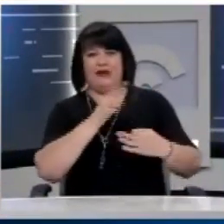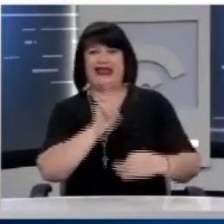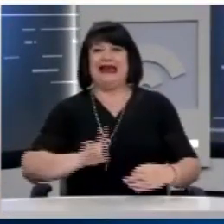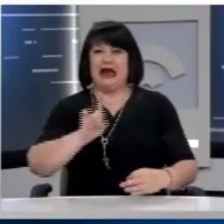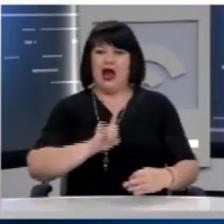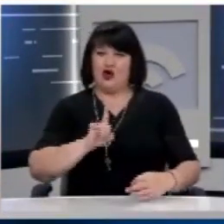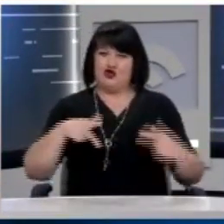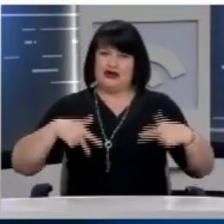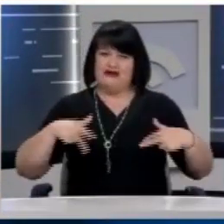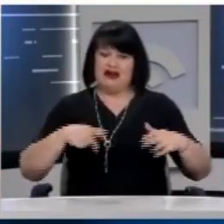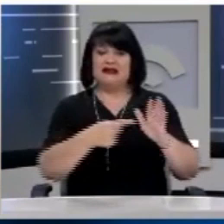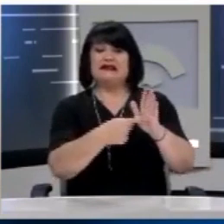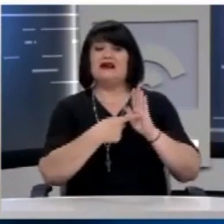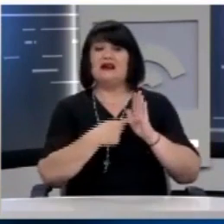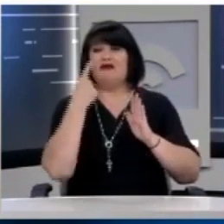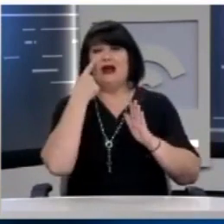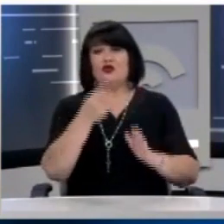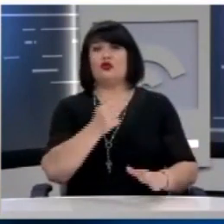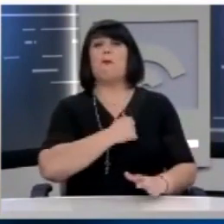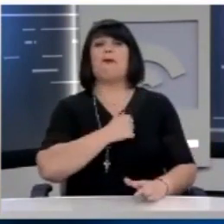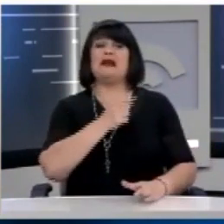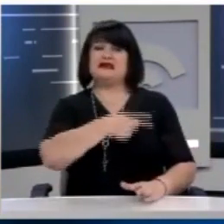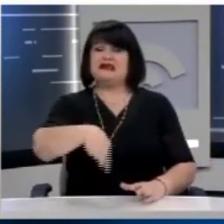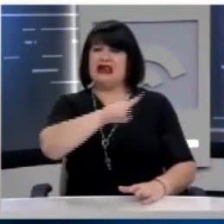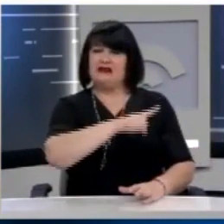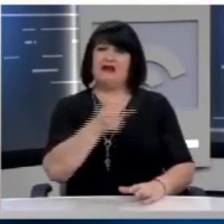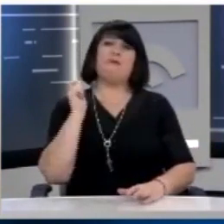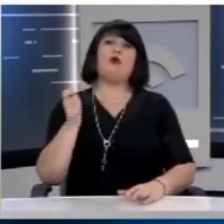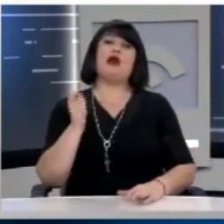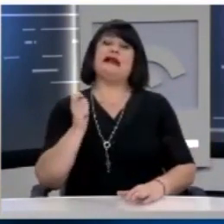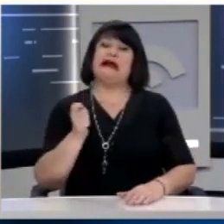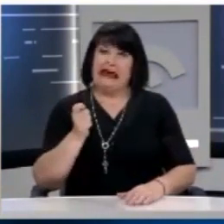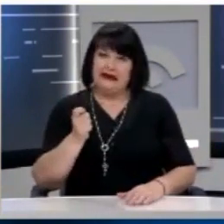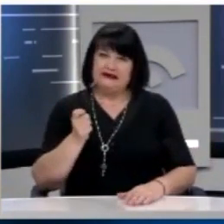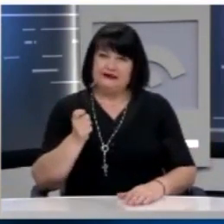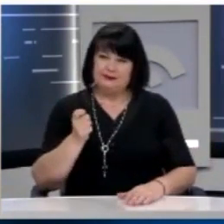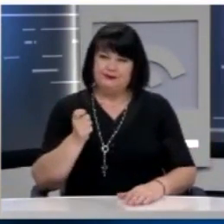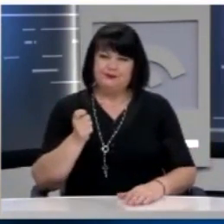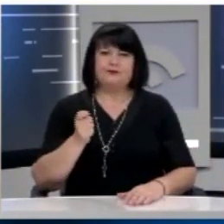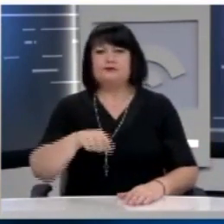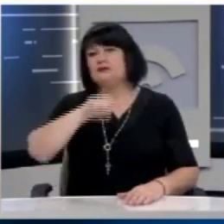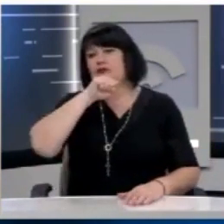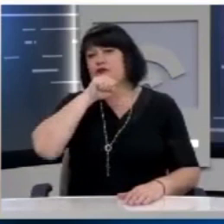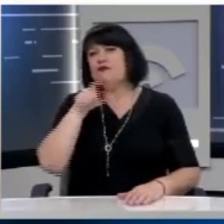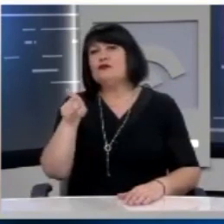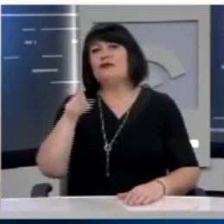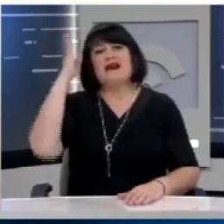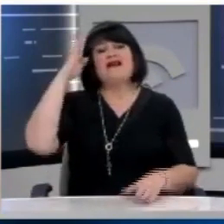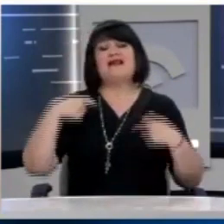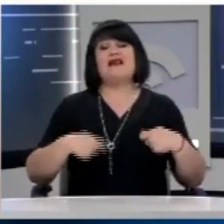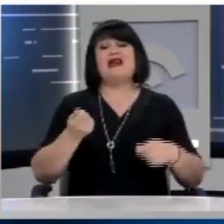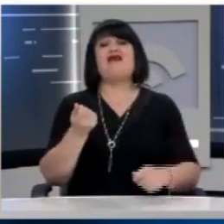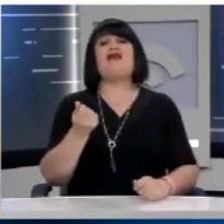κυβέρνησης εξεδήλωσαν τη βαθύτατη πίστη στις πολιτικές που υπηρετούν τις ανάγκες του